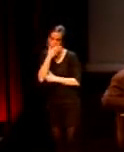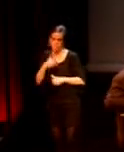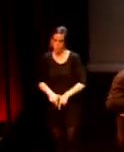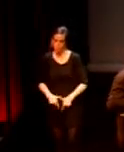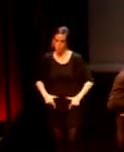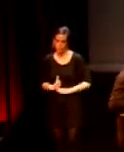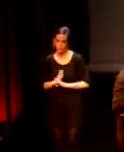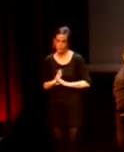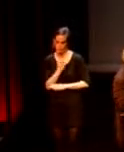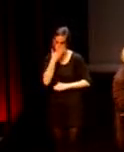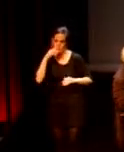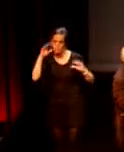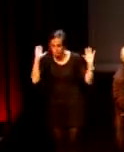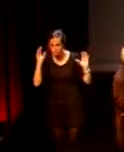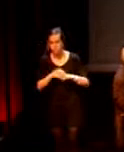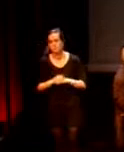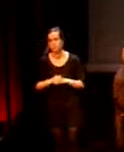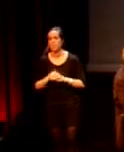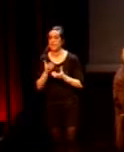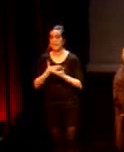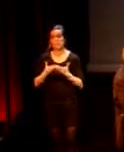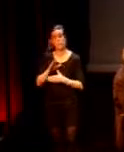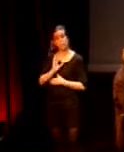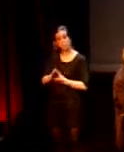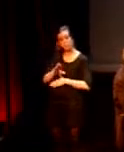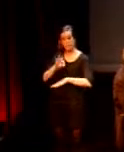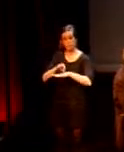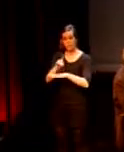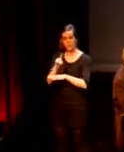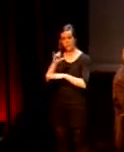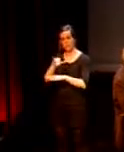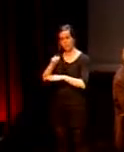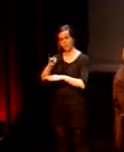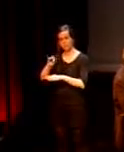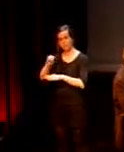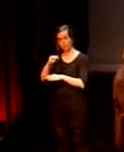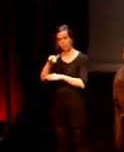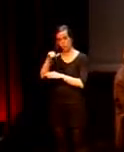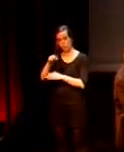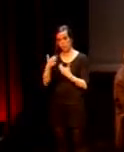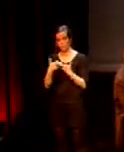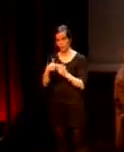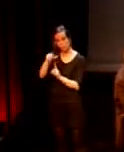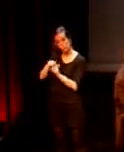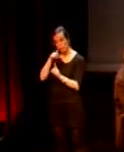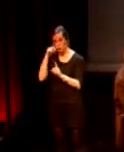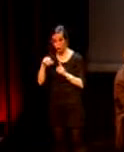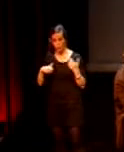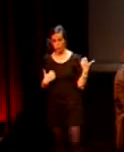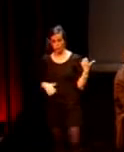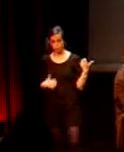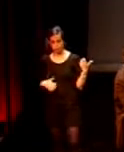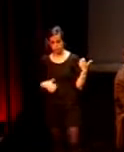Donc, chez le dystonique, ce que l'on voit, c'est que, par exemple, là, chez des guitaristes, que les régions qui servent à piloter les doigts de